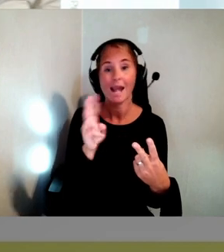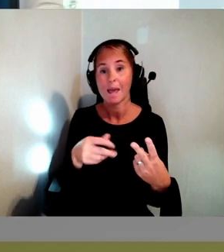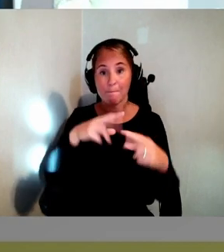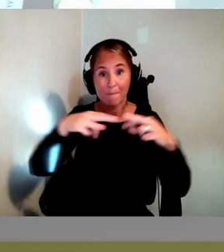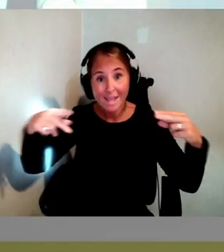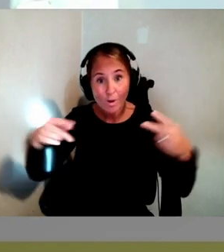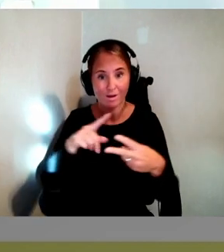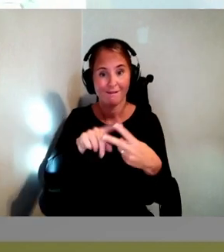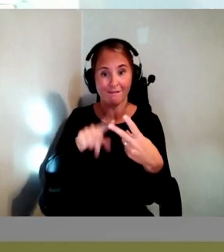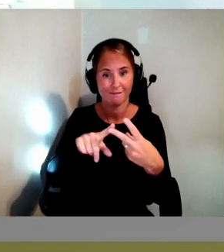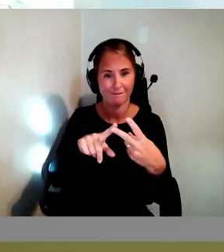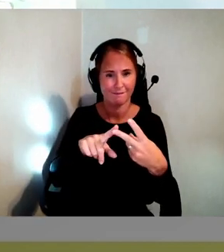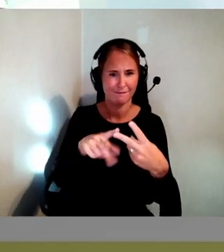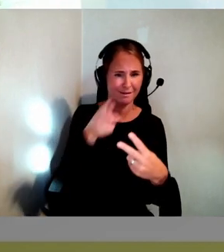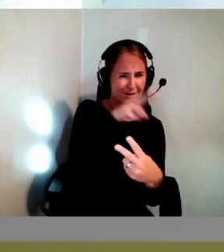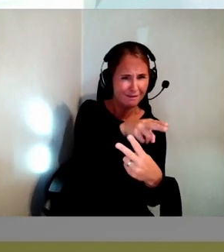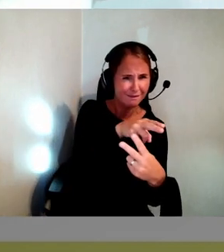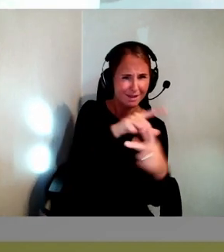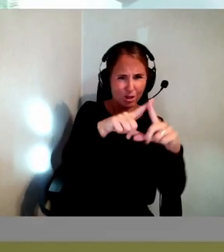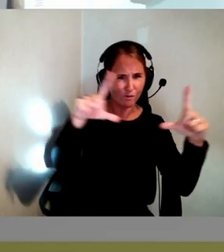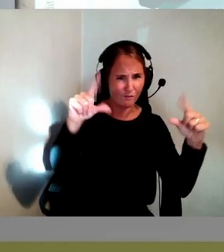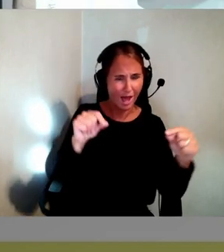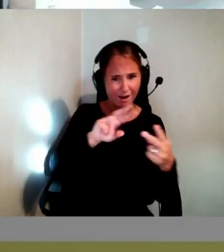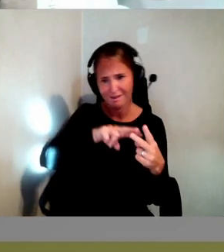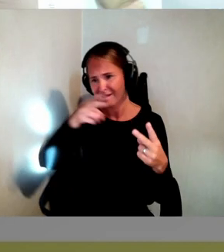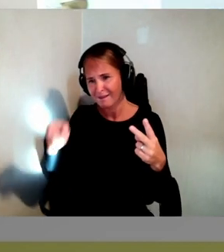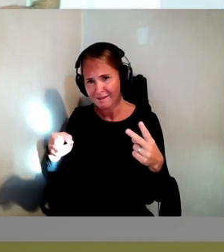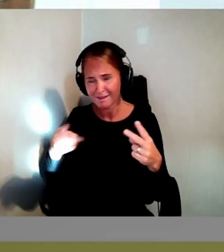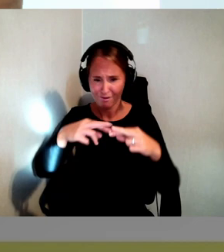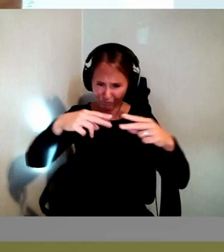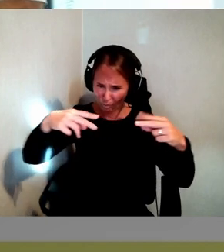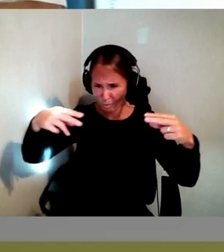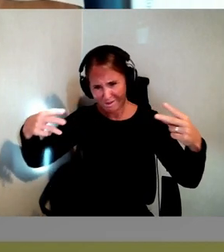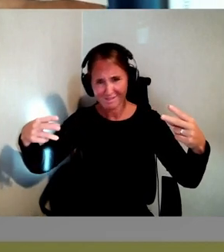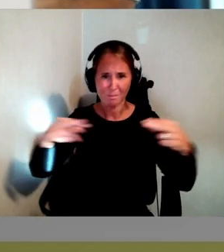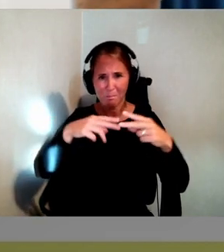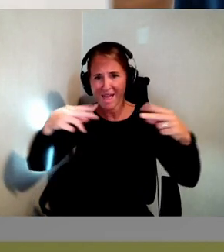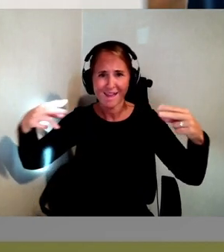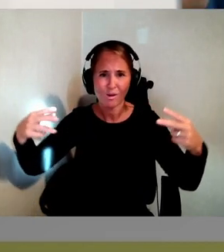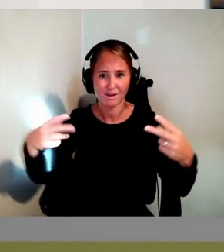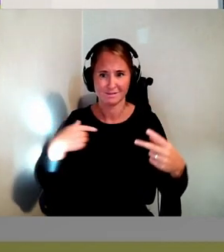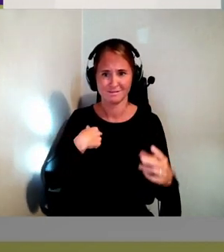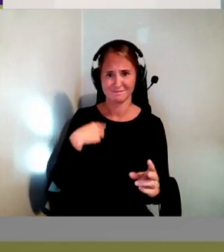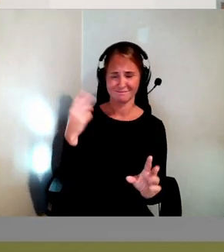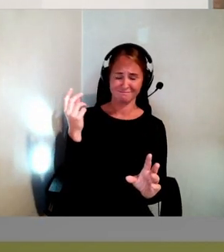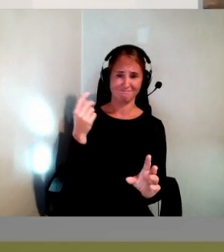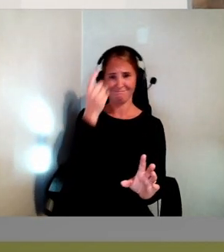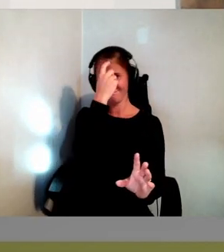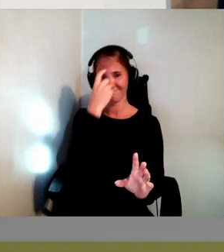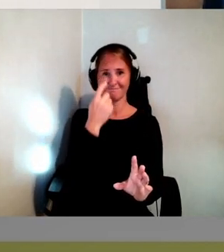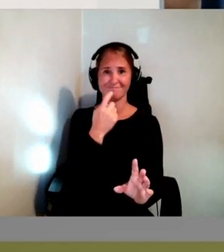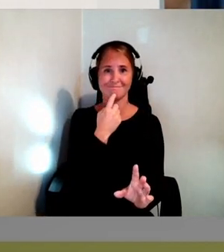den andra ser verkligen ut som något vågigt bacon Jag vet inte Eh det kan man bara